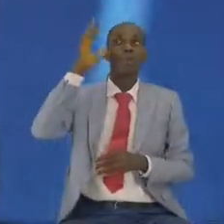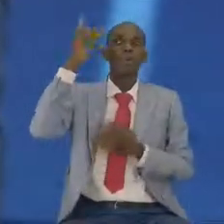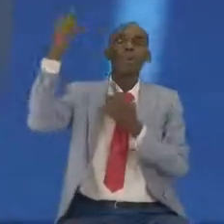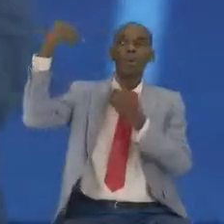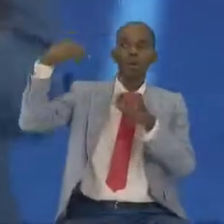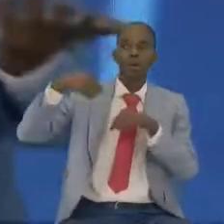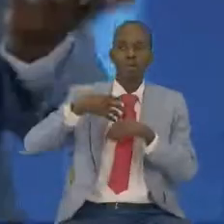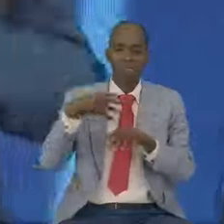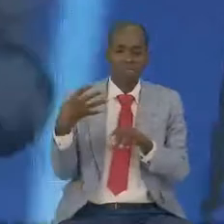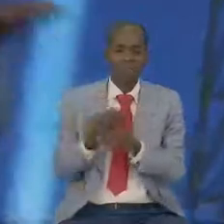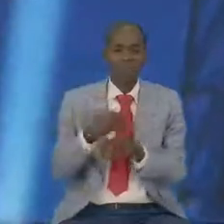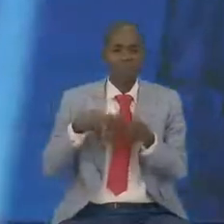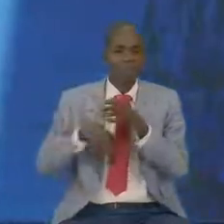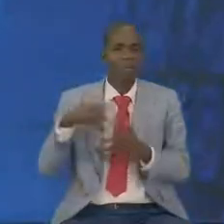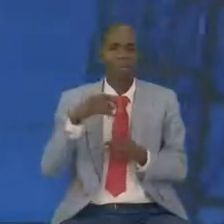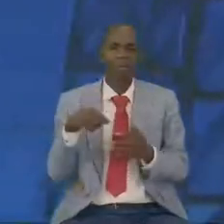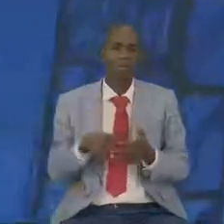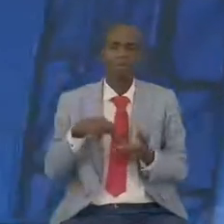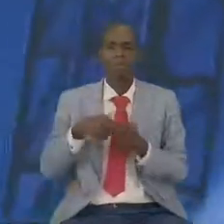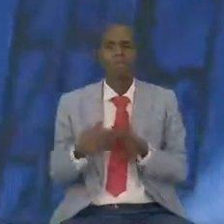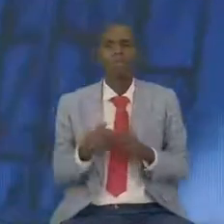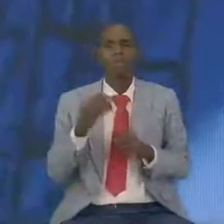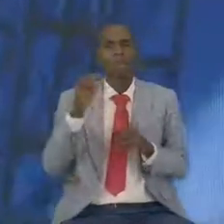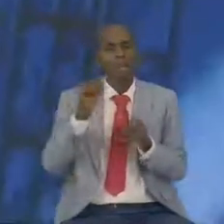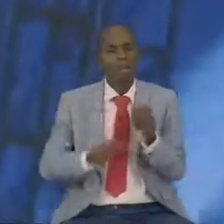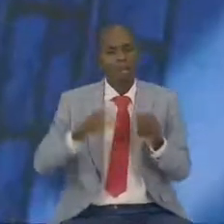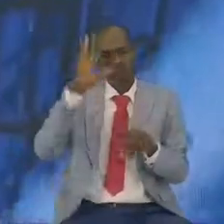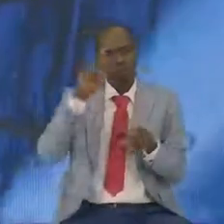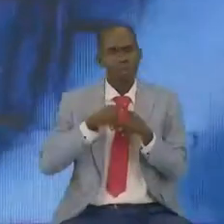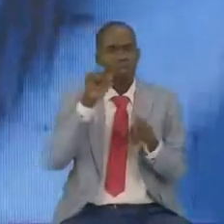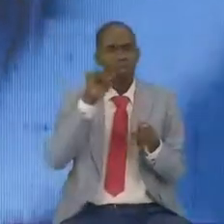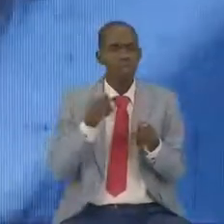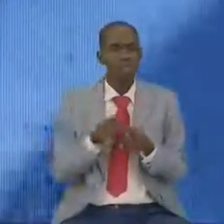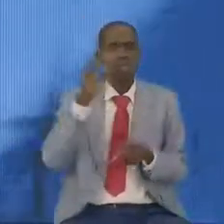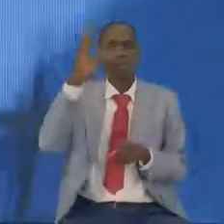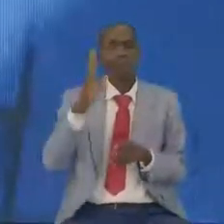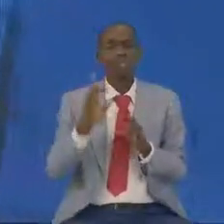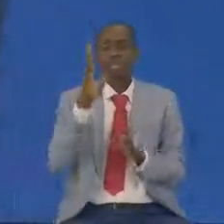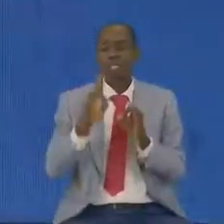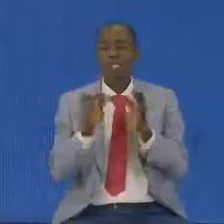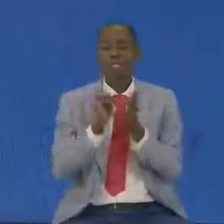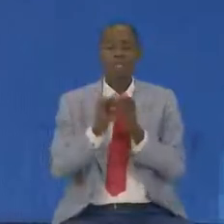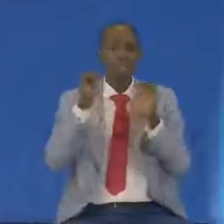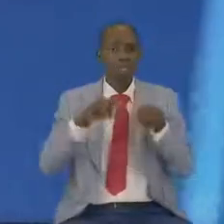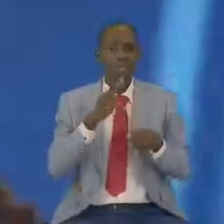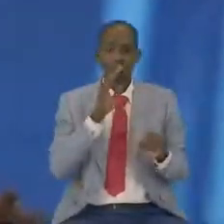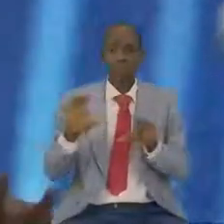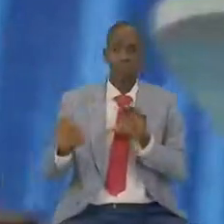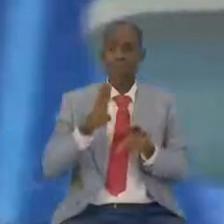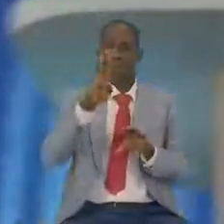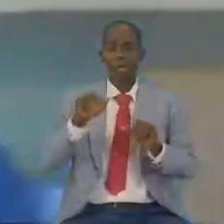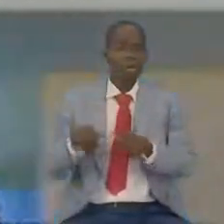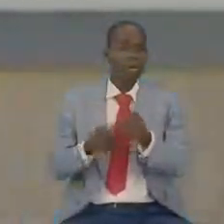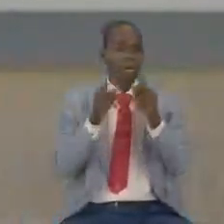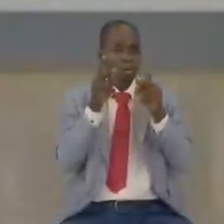et il me sortira. Frères et sœurs, chers ministres, si cela pouvait faire par quelqu'un d'autre